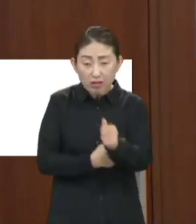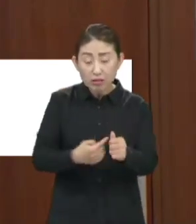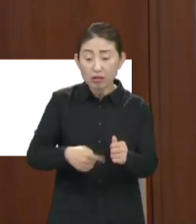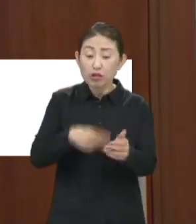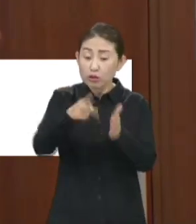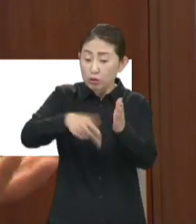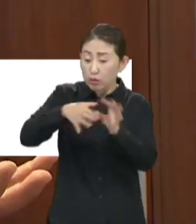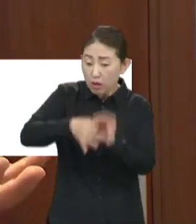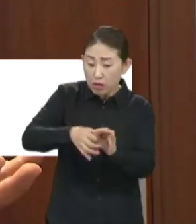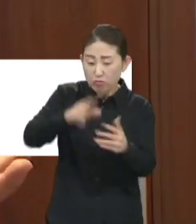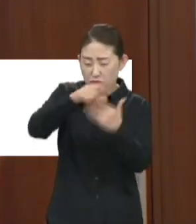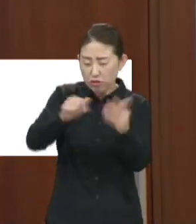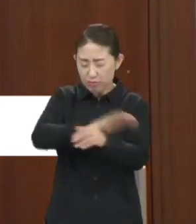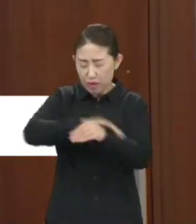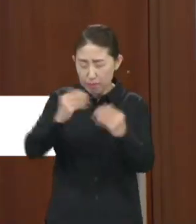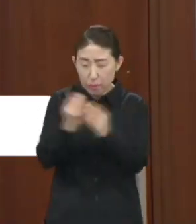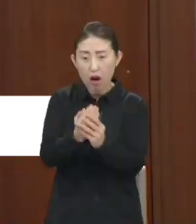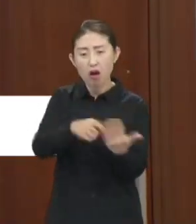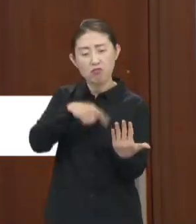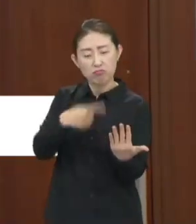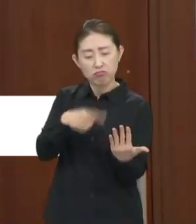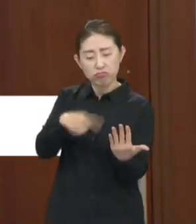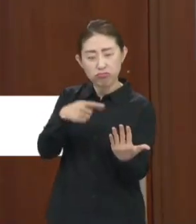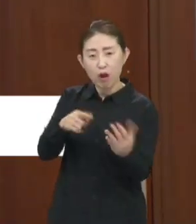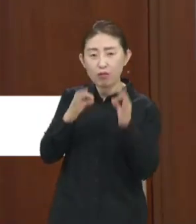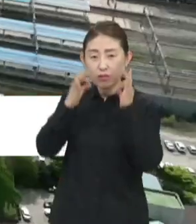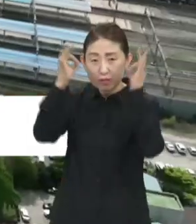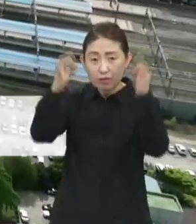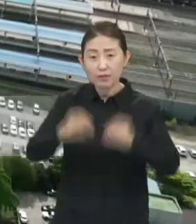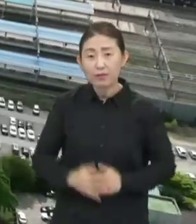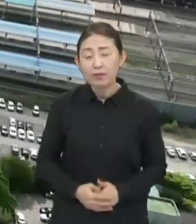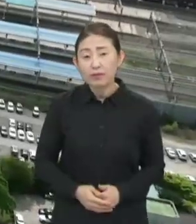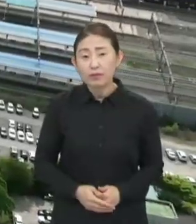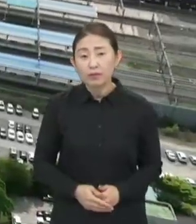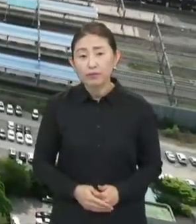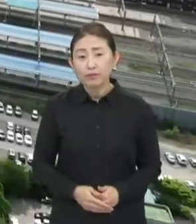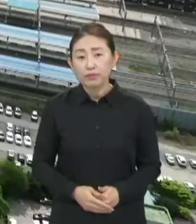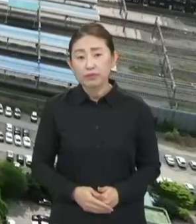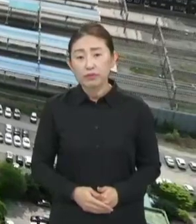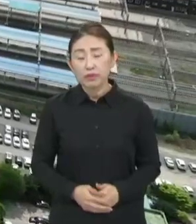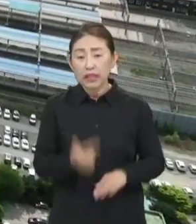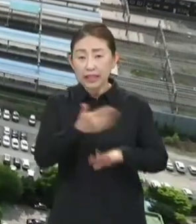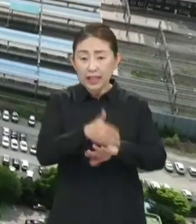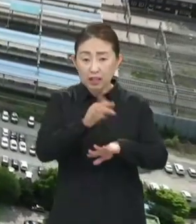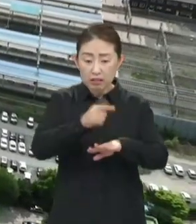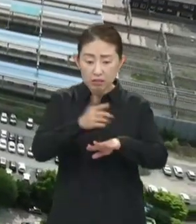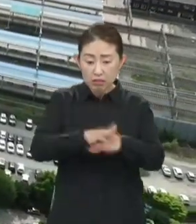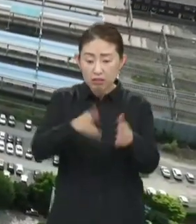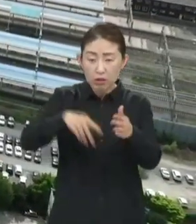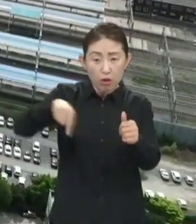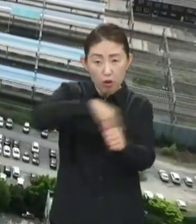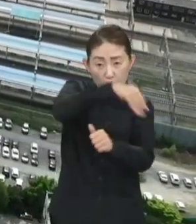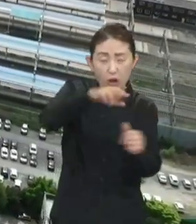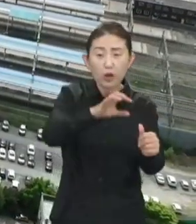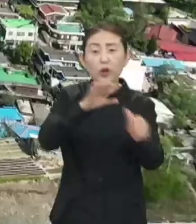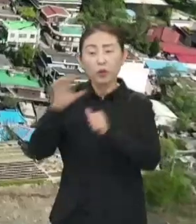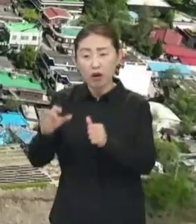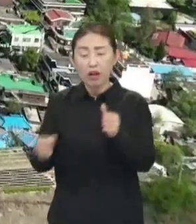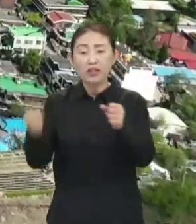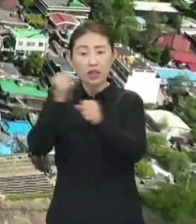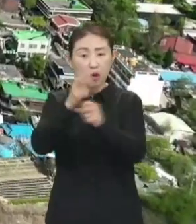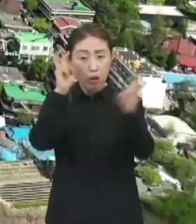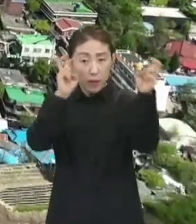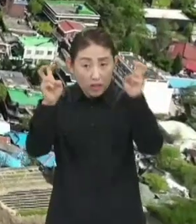산업체 공기업에 진출할 수 있도록 저희 계속 노력하고 있습니다. 이에 따라 대전역 도심 융합 특구를 활용한 스타트업과